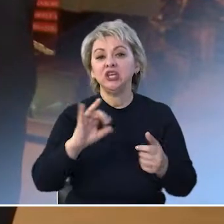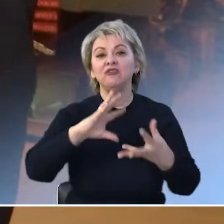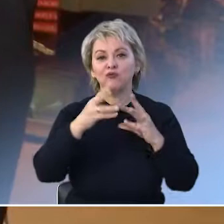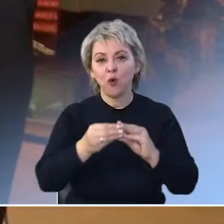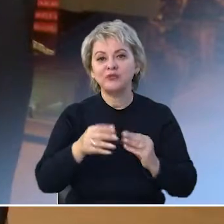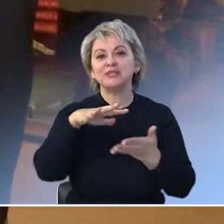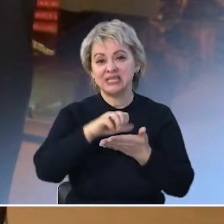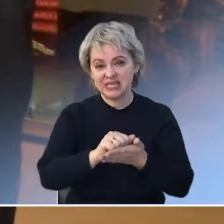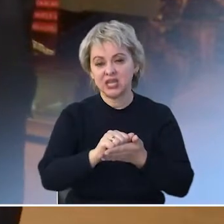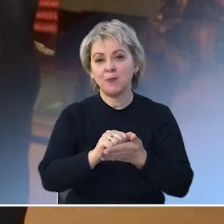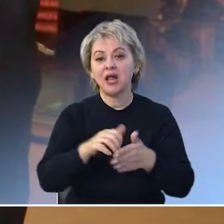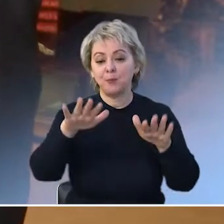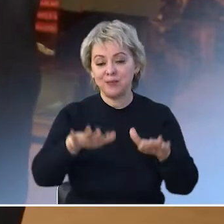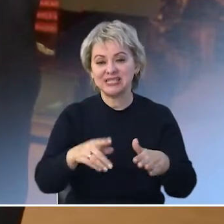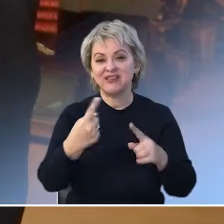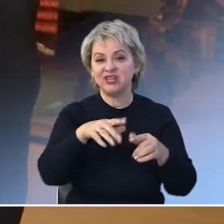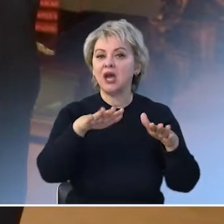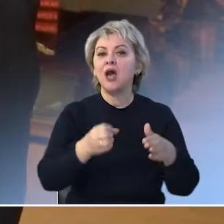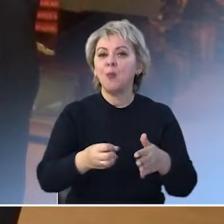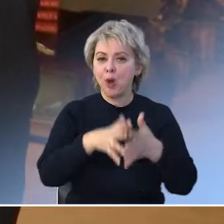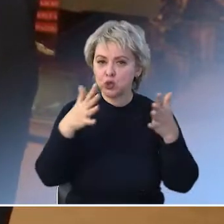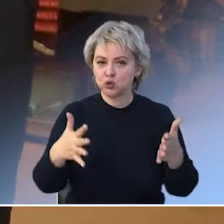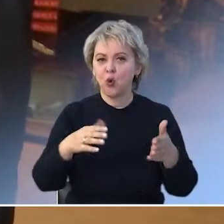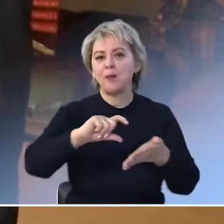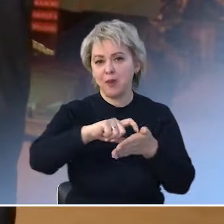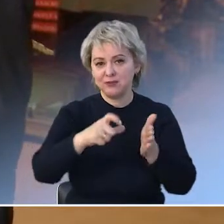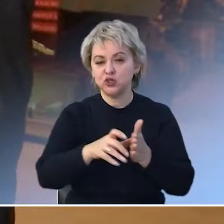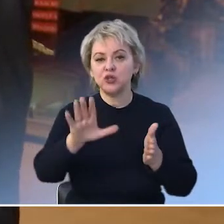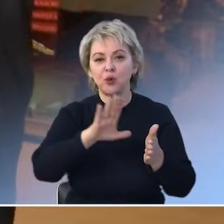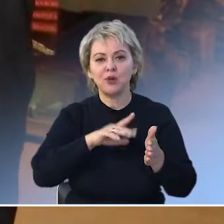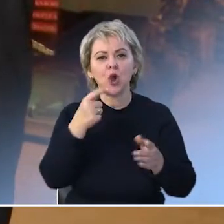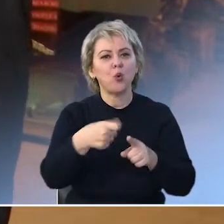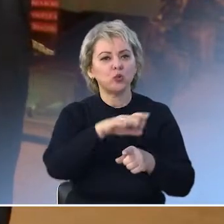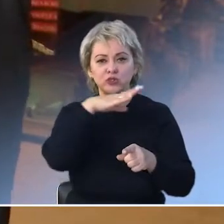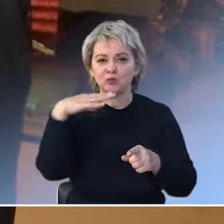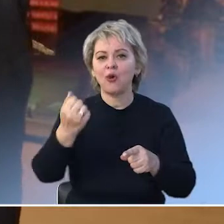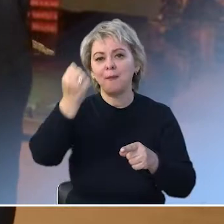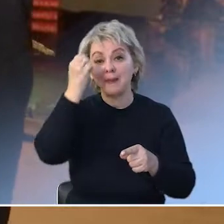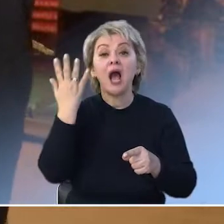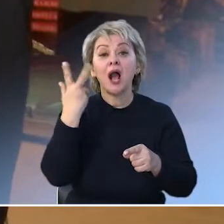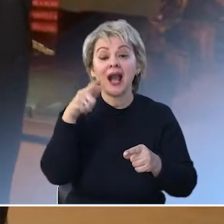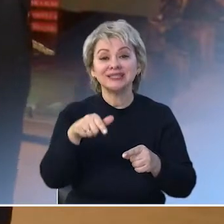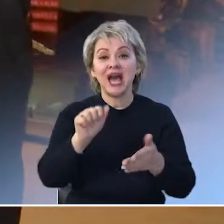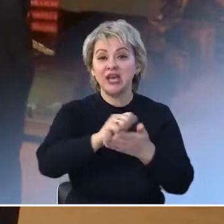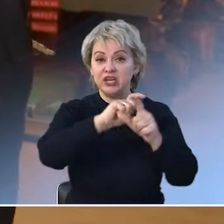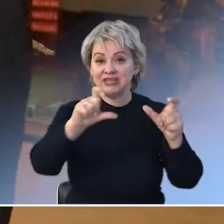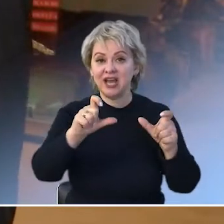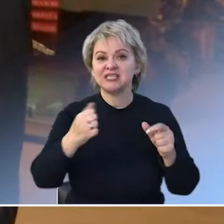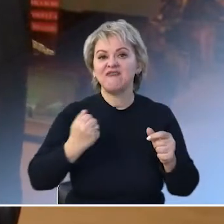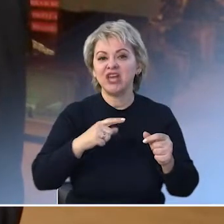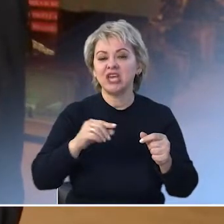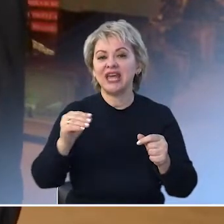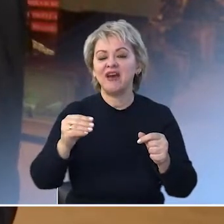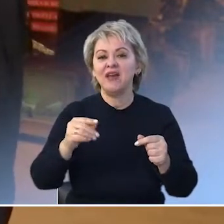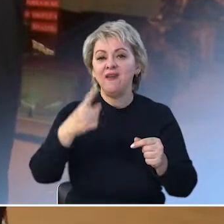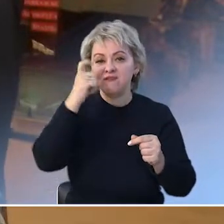И, в общем-то, занимала свое достойное место в этом музее. Там было большое помещение, там было очень много экспонатов. Но когда редакция военного вестника